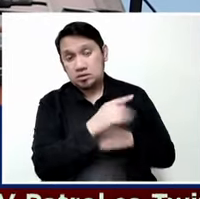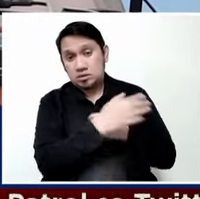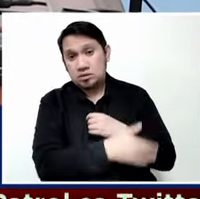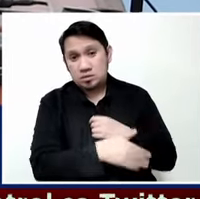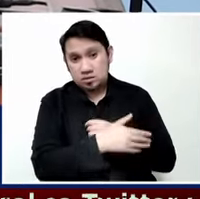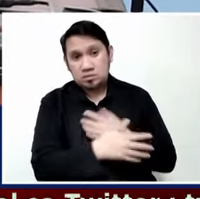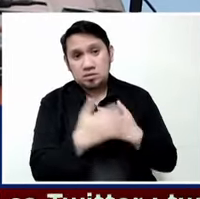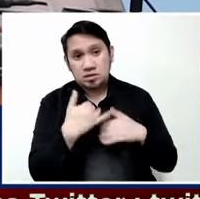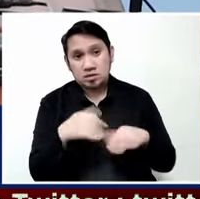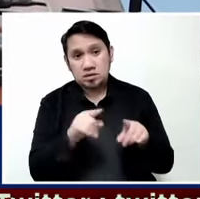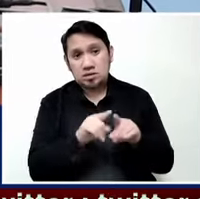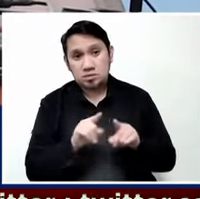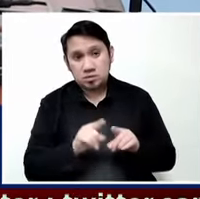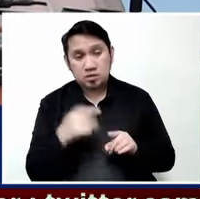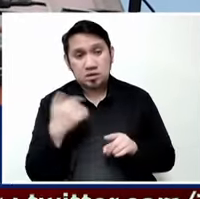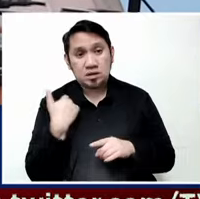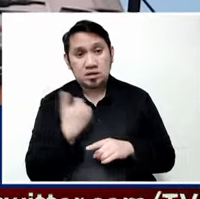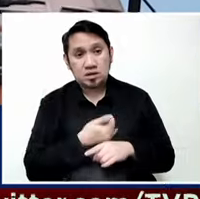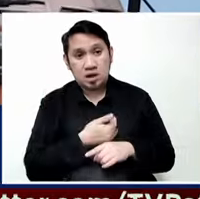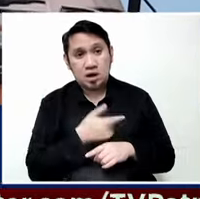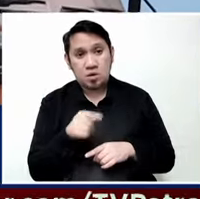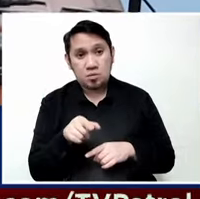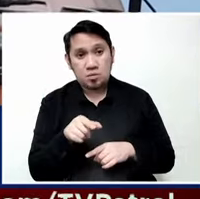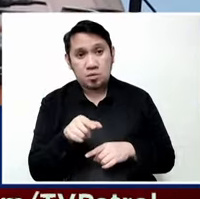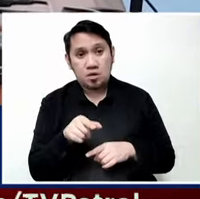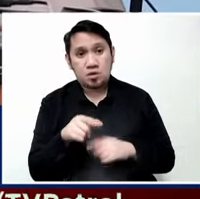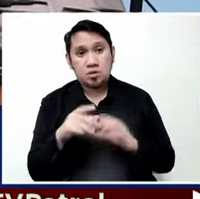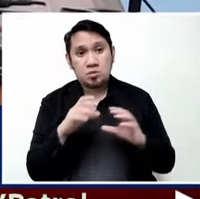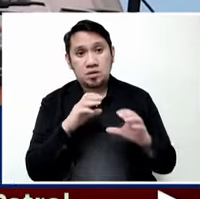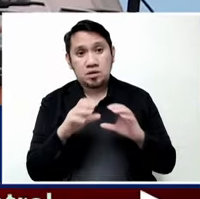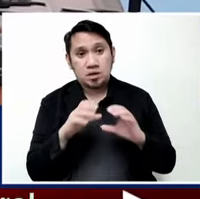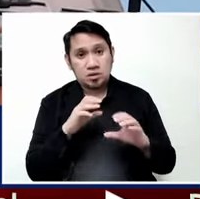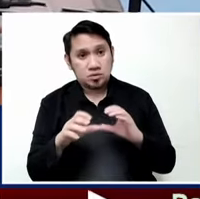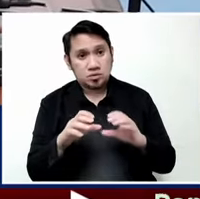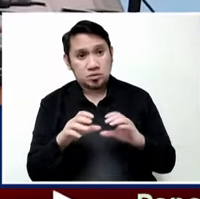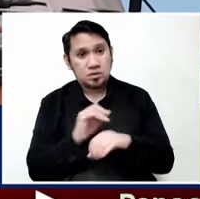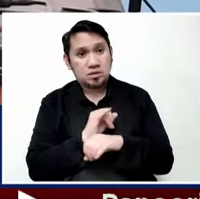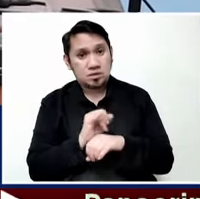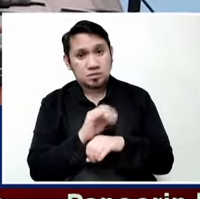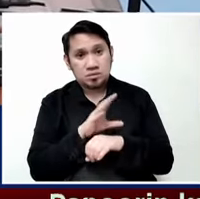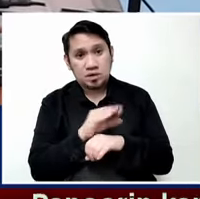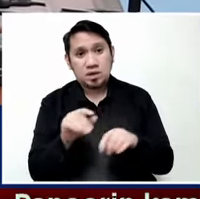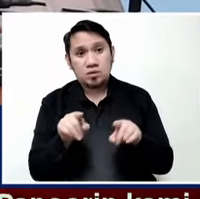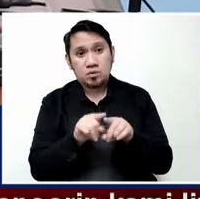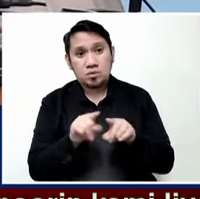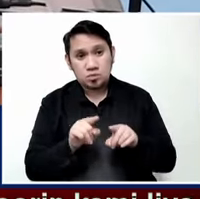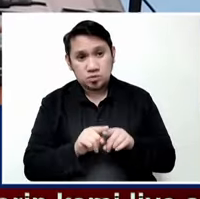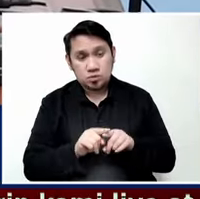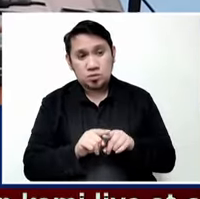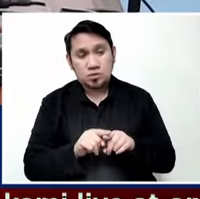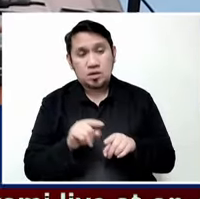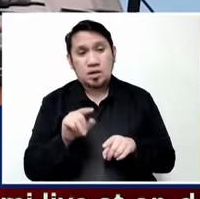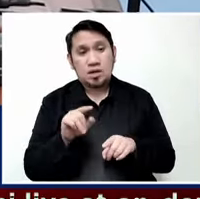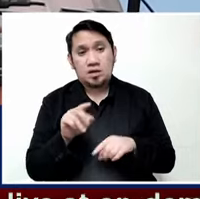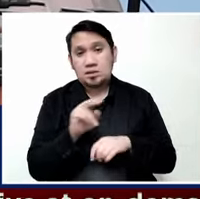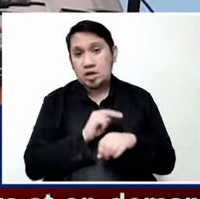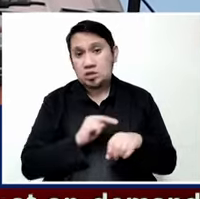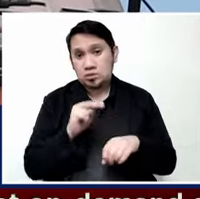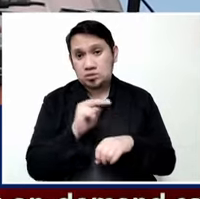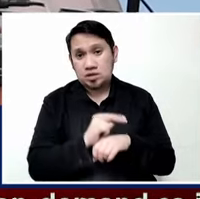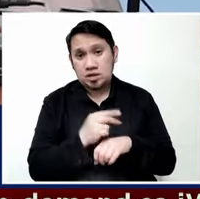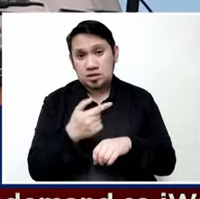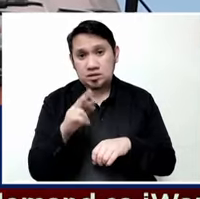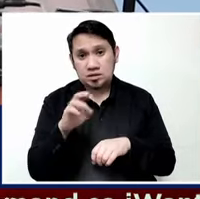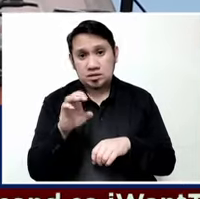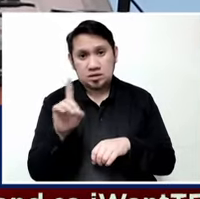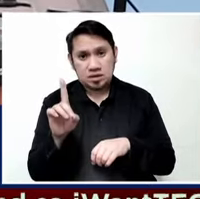din sa ating telecommunications industry and lalo na sa ating national grid para sabihin natin na hindi national